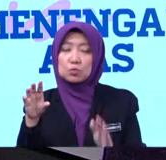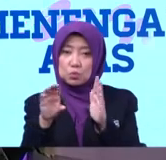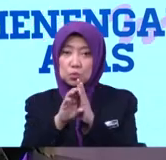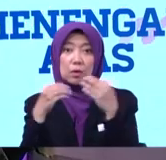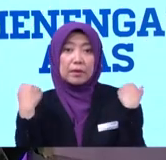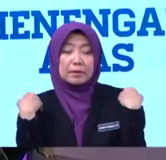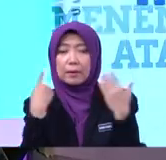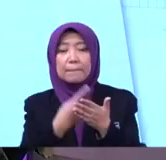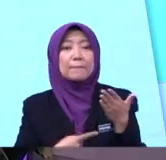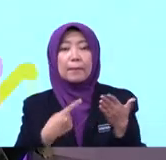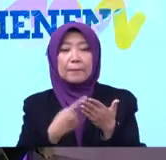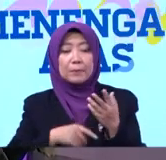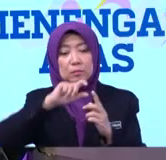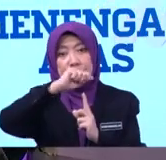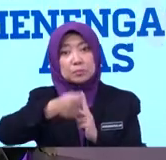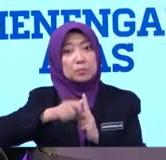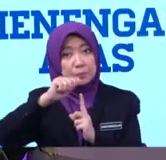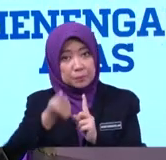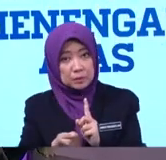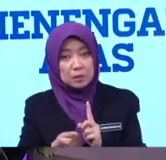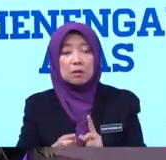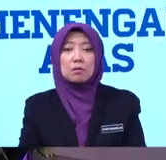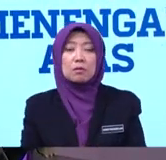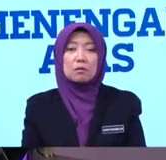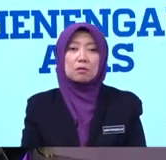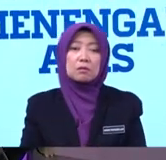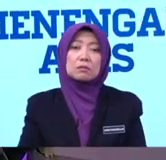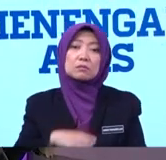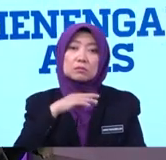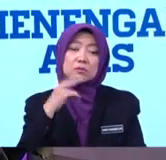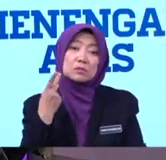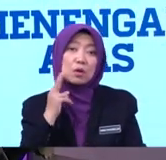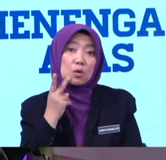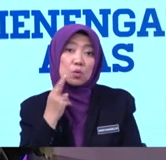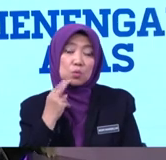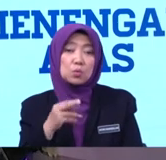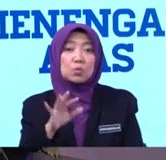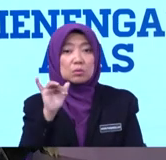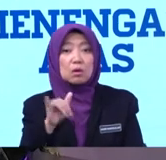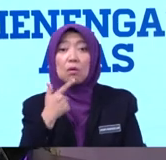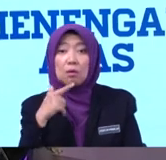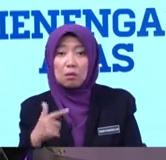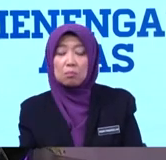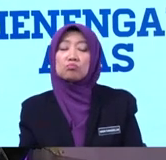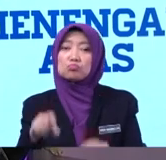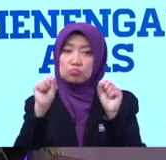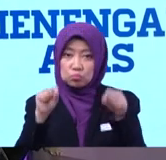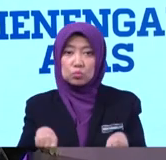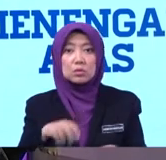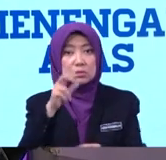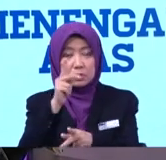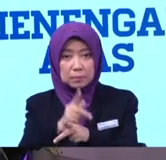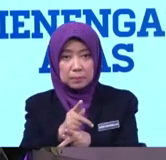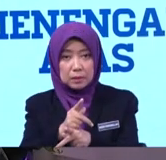dan contoh kulit pisang eh sayur-sayuran yang eee sakibaki kita boleh gunakan simpan dalam